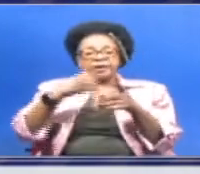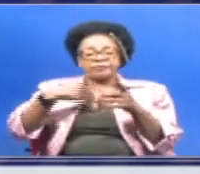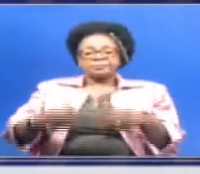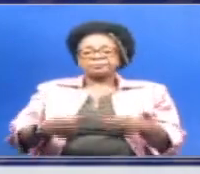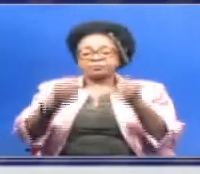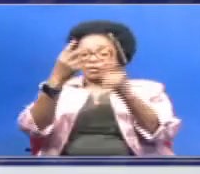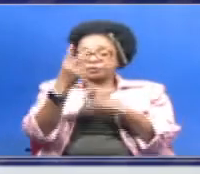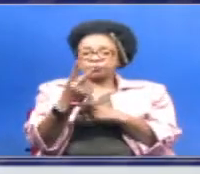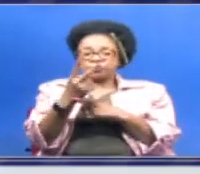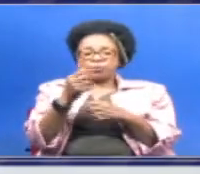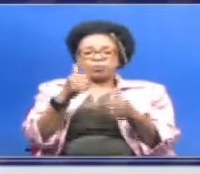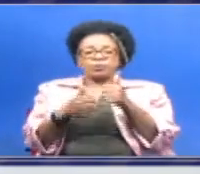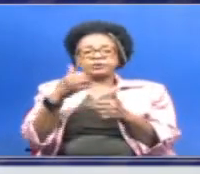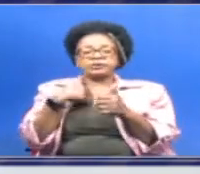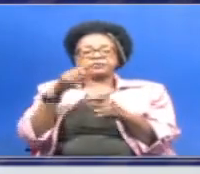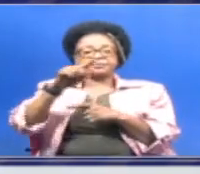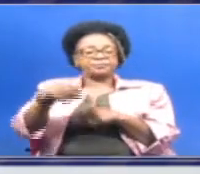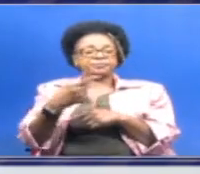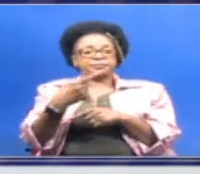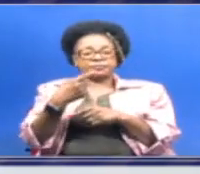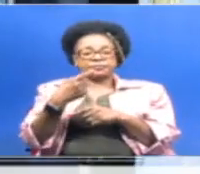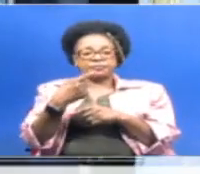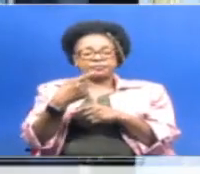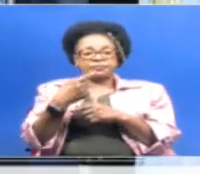katika mbio za mita 1500 na maili moja.